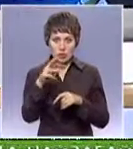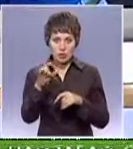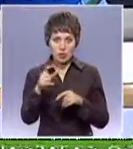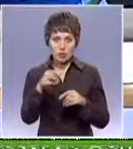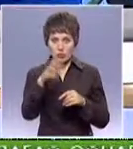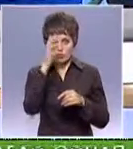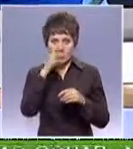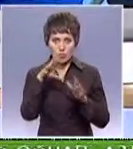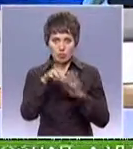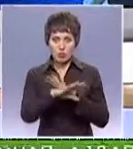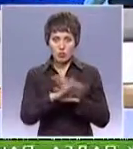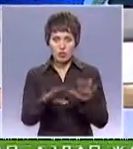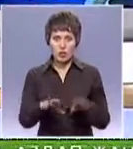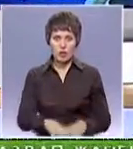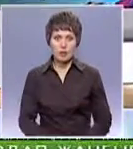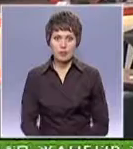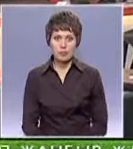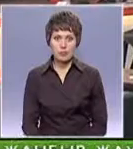теңге бюджетке түспеген.